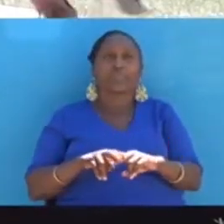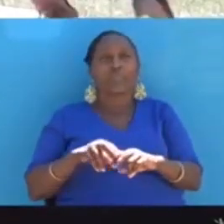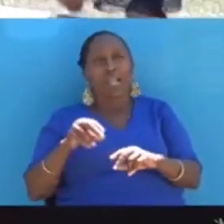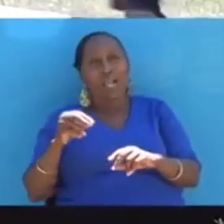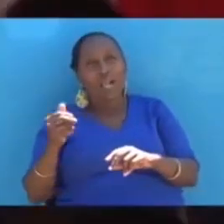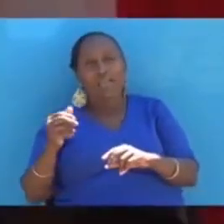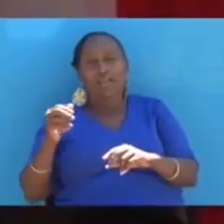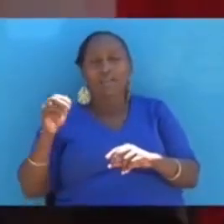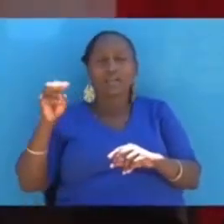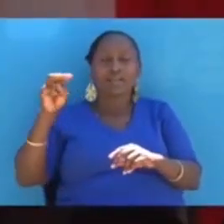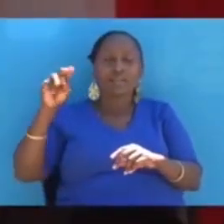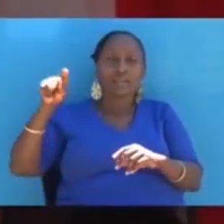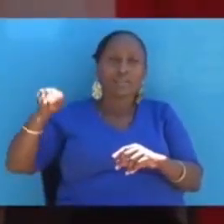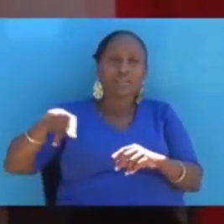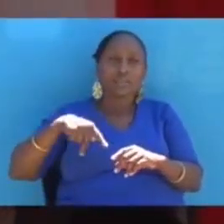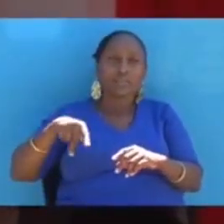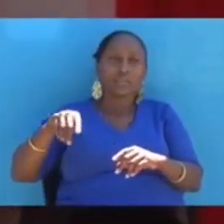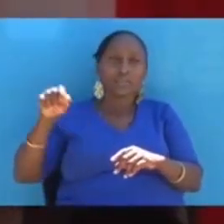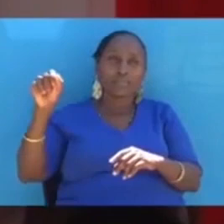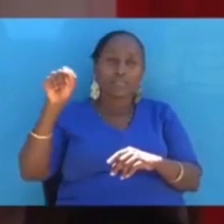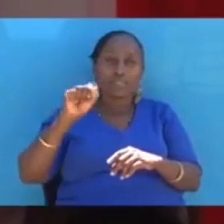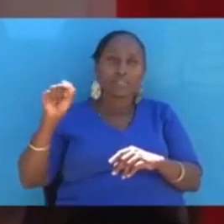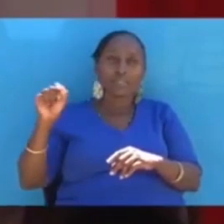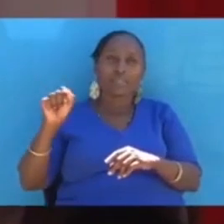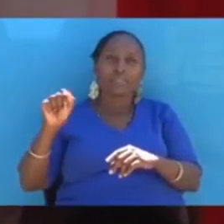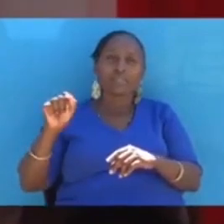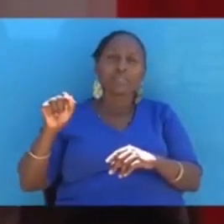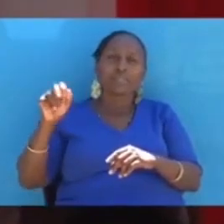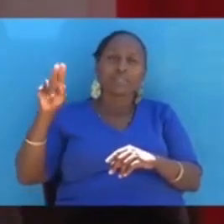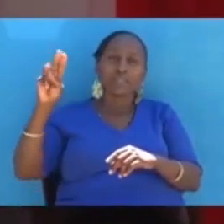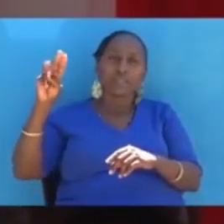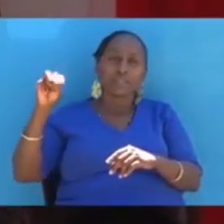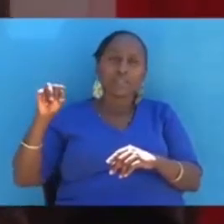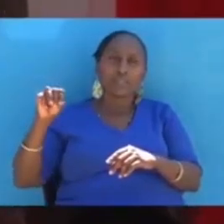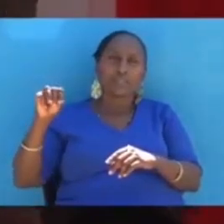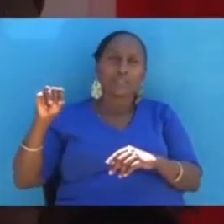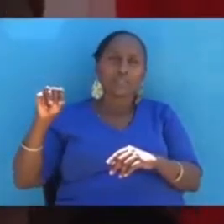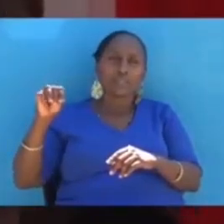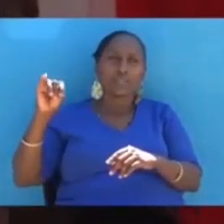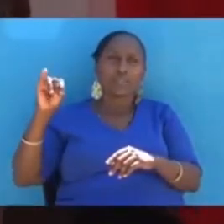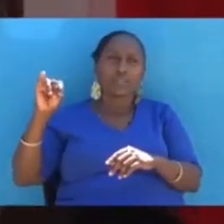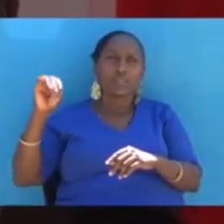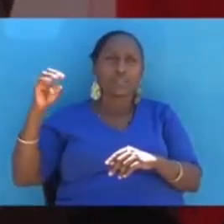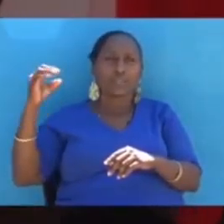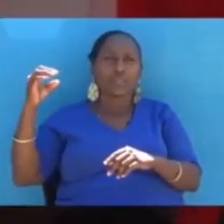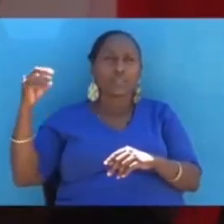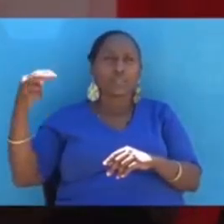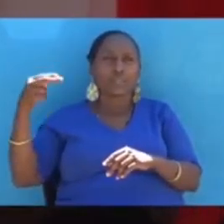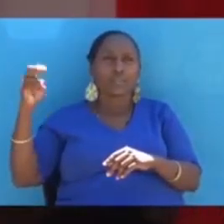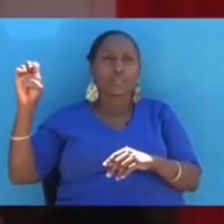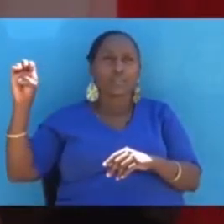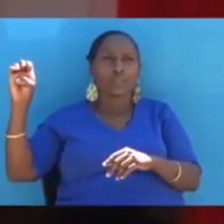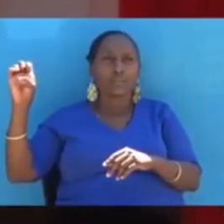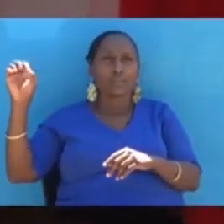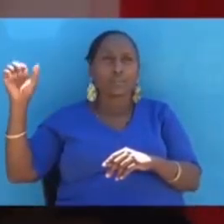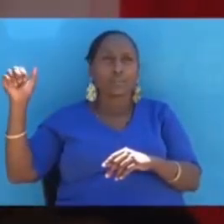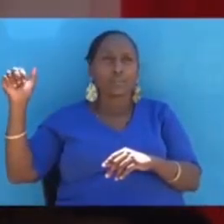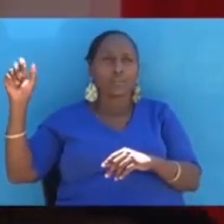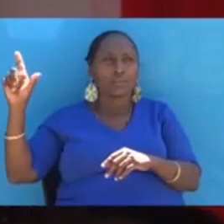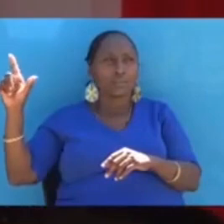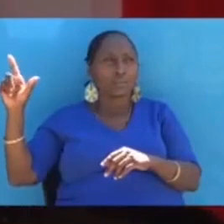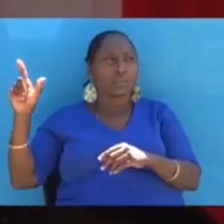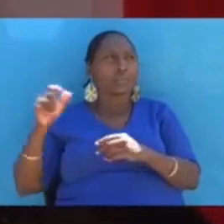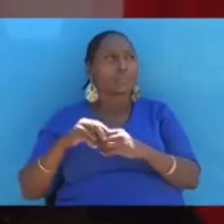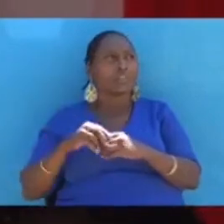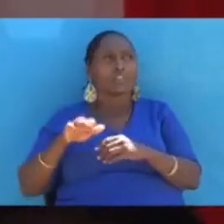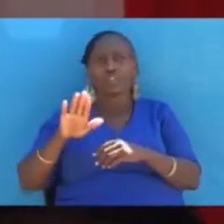PS anaitwa Michael Ololutwa, ambaye ni mtoto wenu hapa.